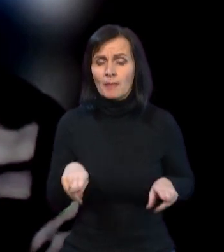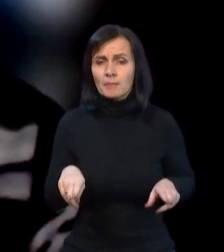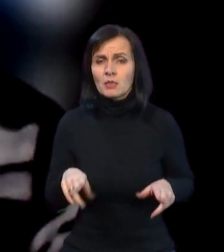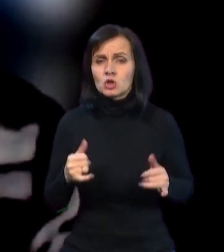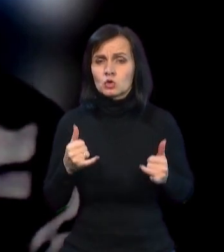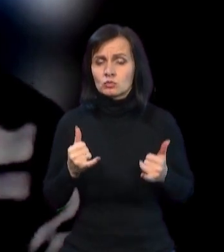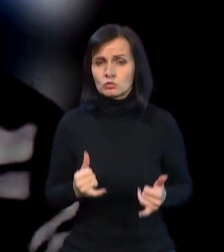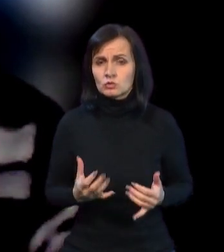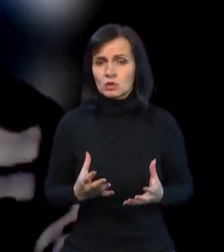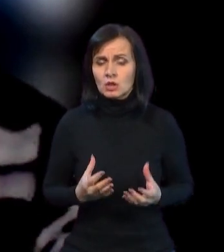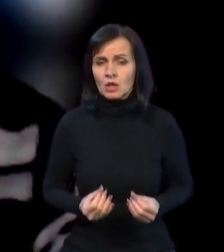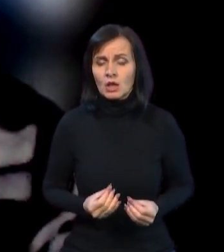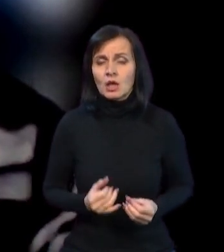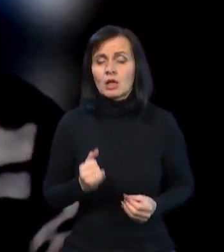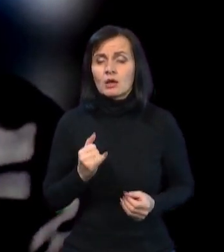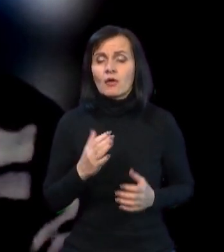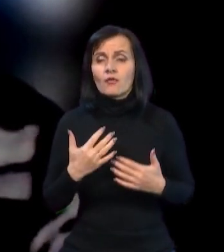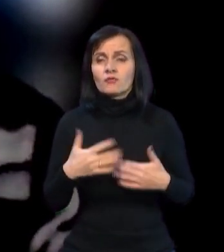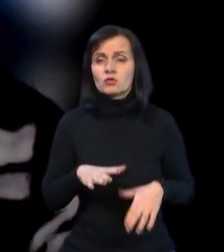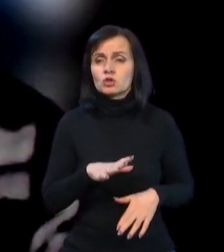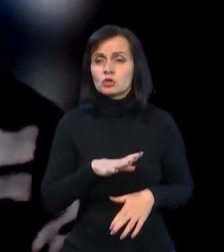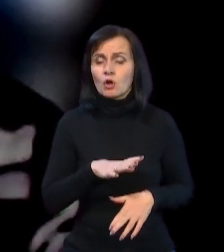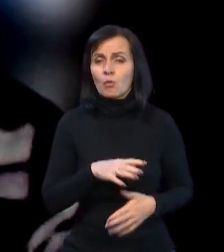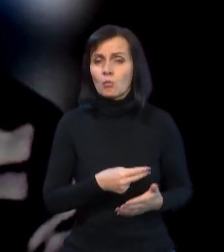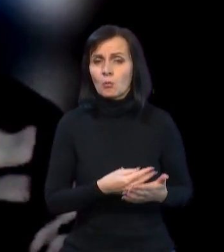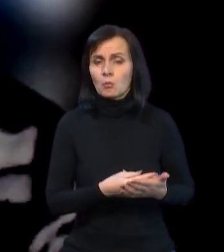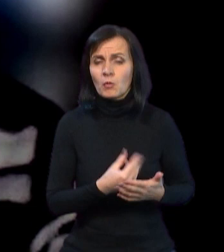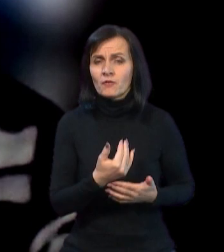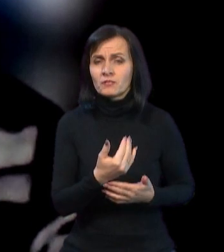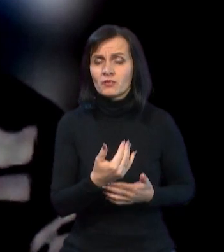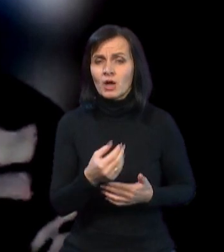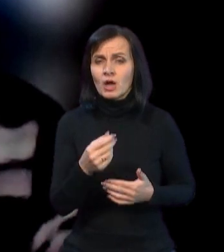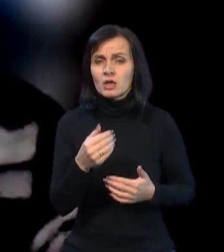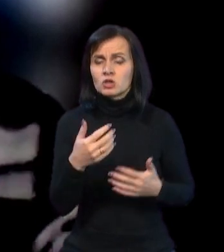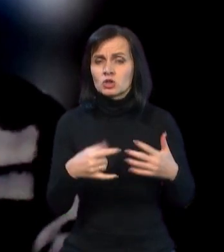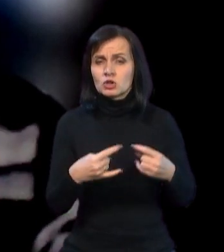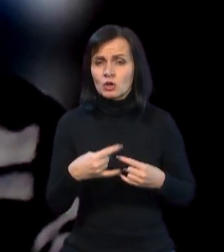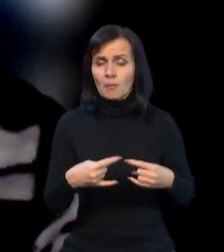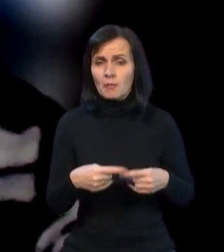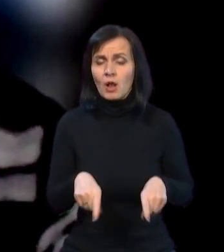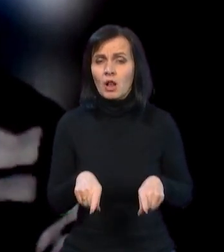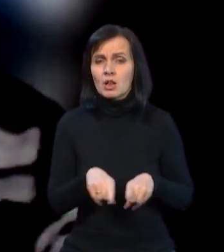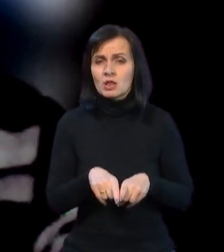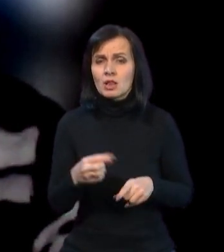день і вже був і презентований у вашій передачі, тобто таким чином